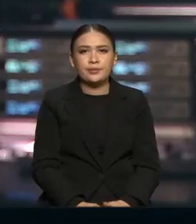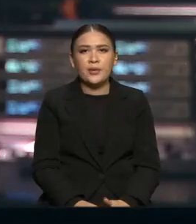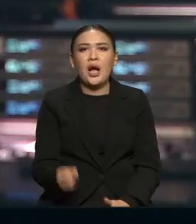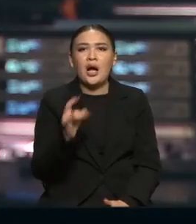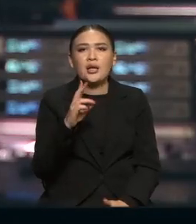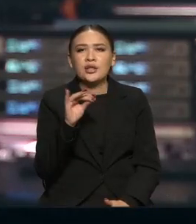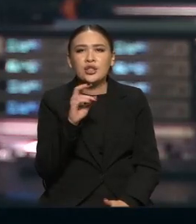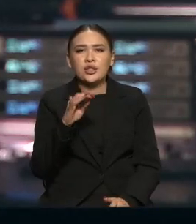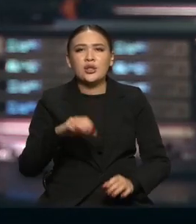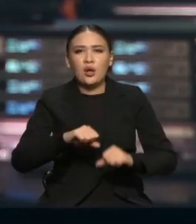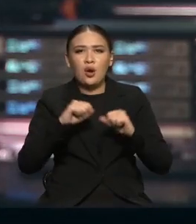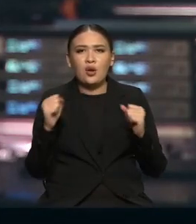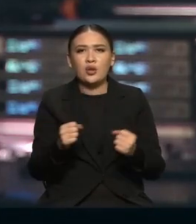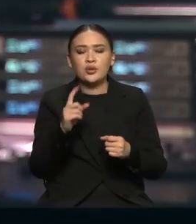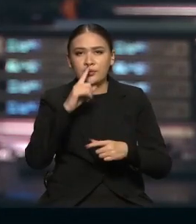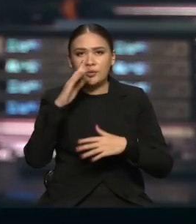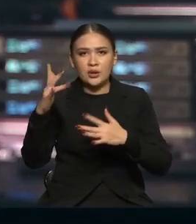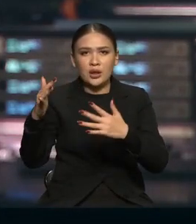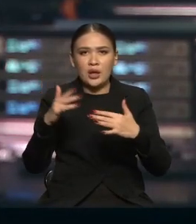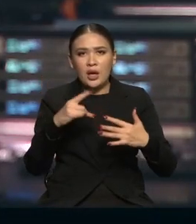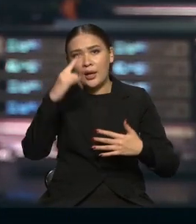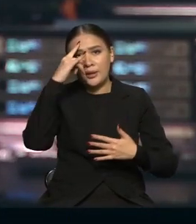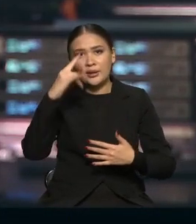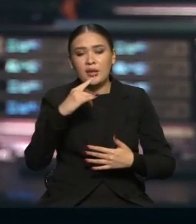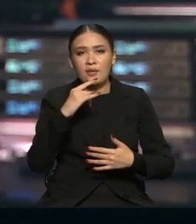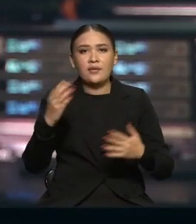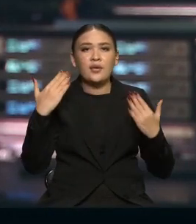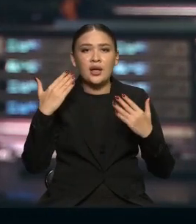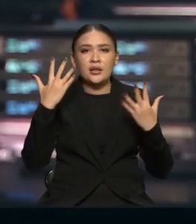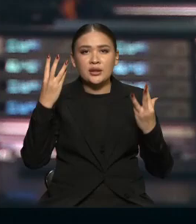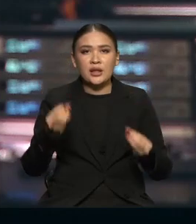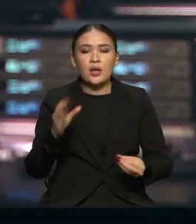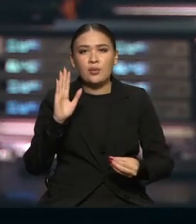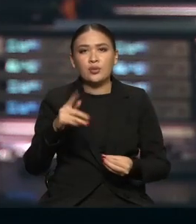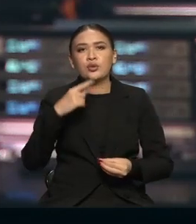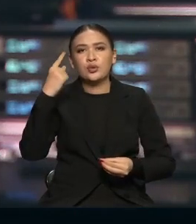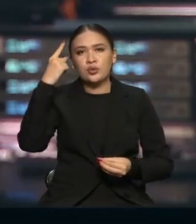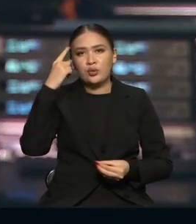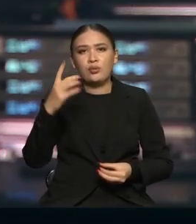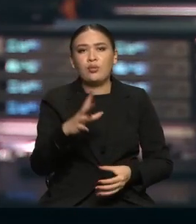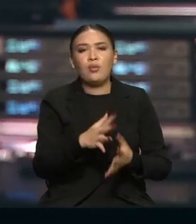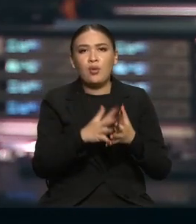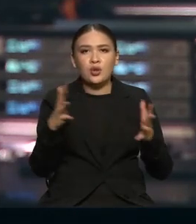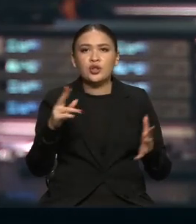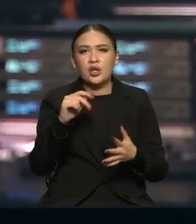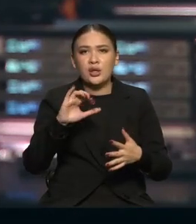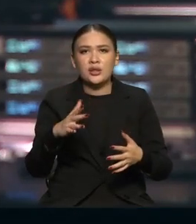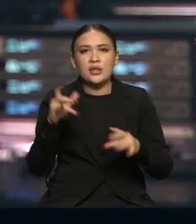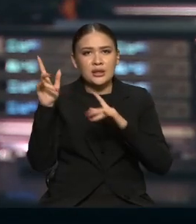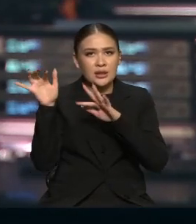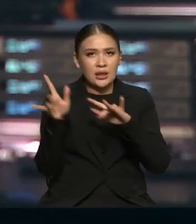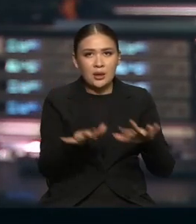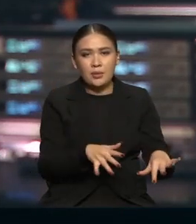Арктический холод надвигается тем временем на Казахстан в выходные синоптики прогнозируют на большей части страны